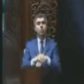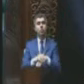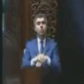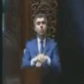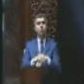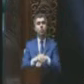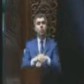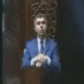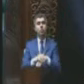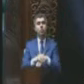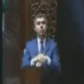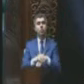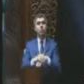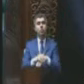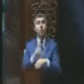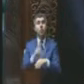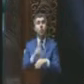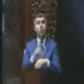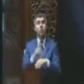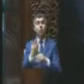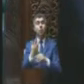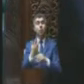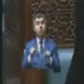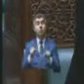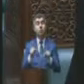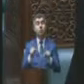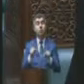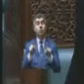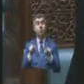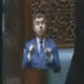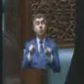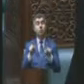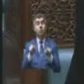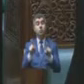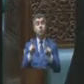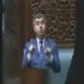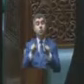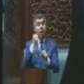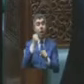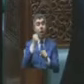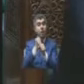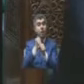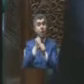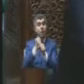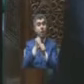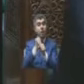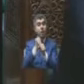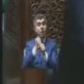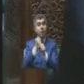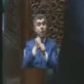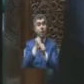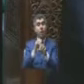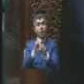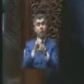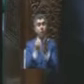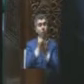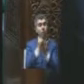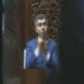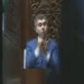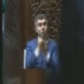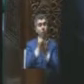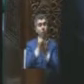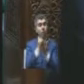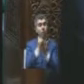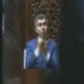الاداره. لكن الحكومه عوض تتميم هذه الجهود